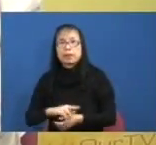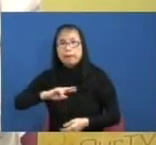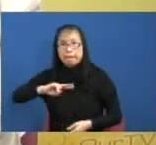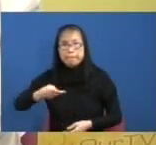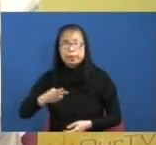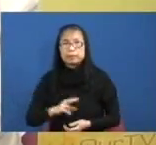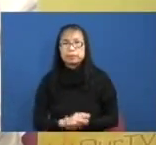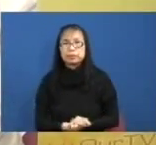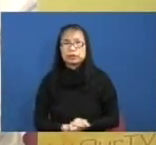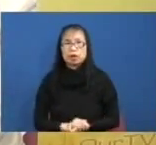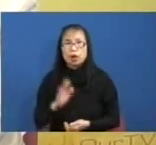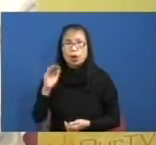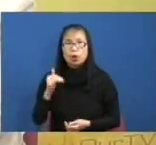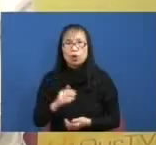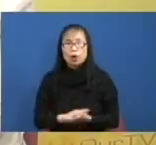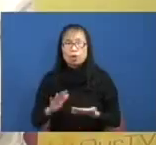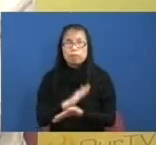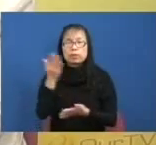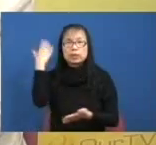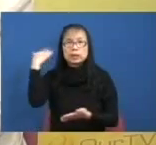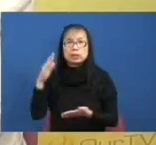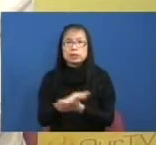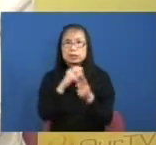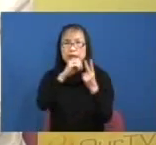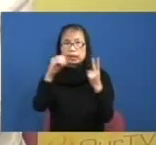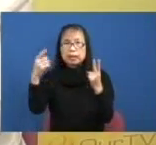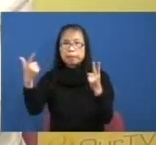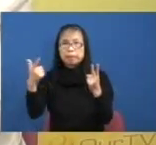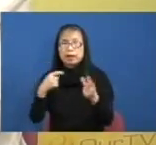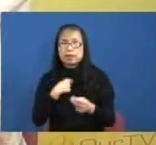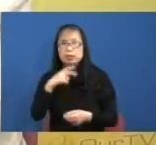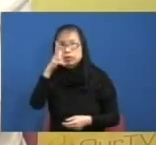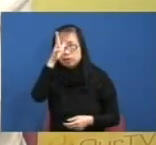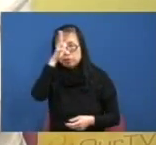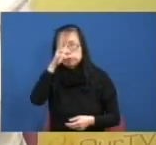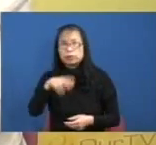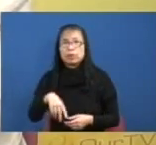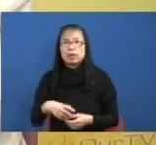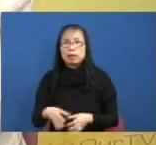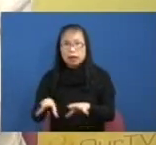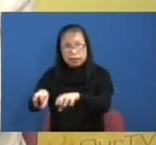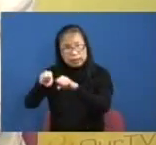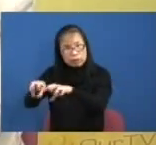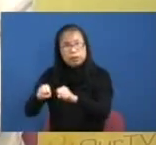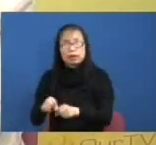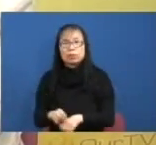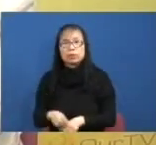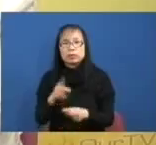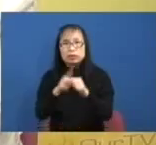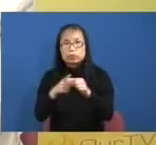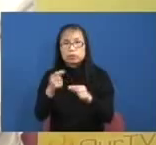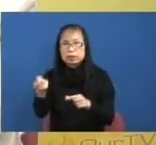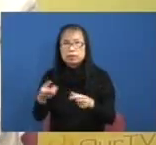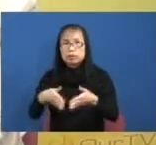即係又可能好似去翻我2008年啊，即係叫政府救救中小企嘅時候嗰個方案咧，就話即係成街都隨時